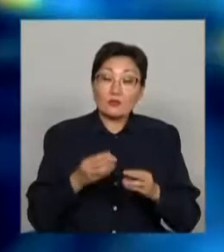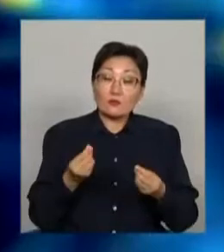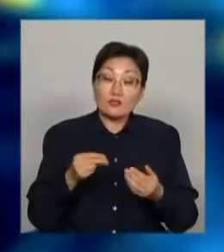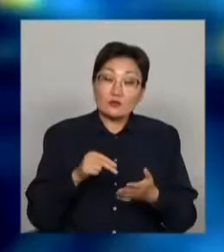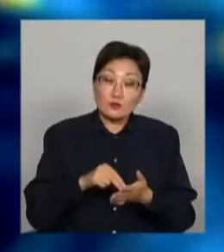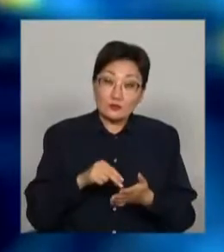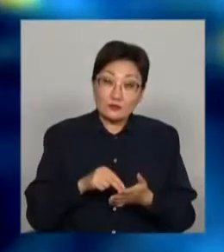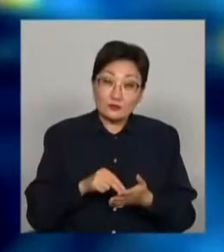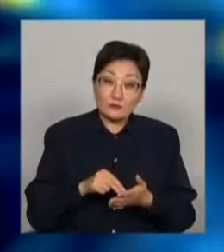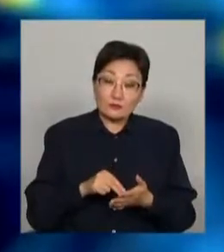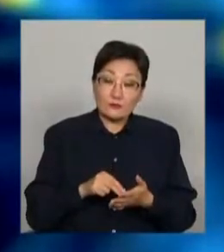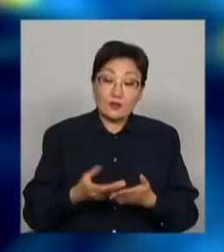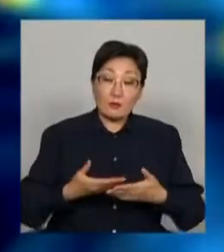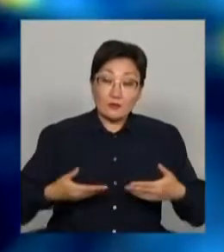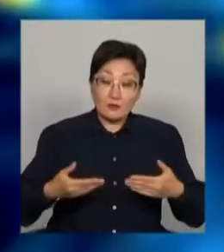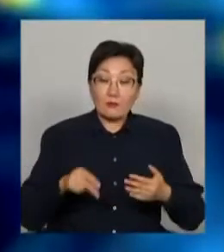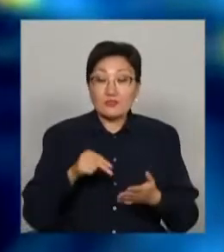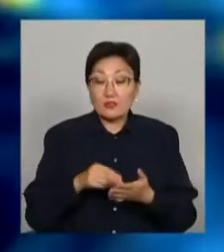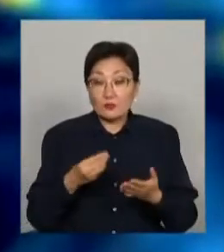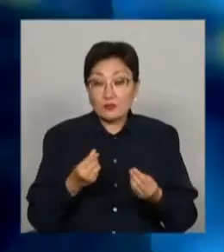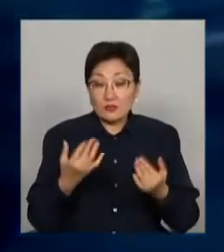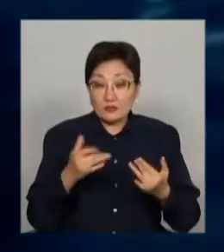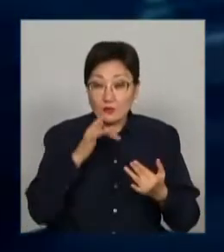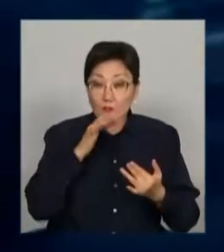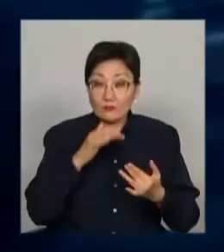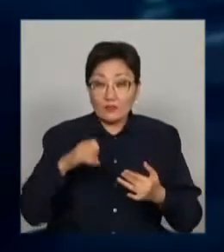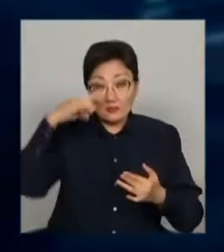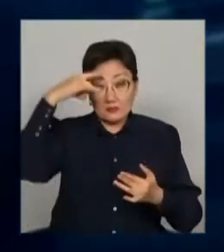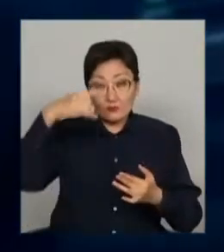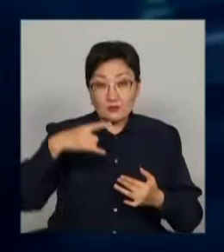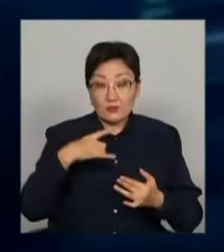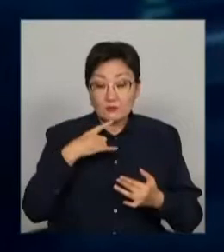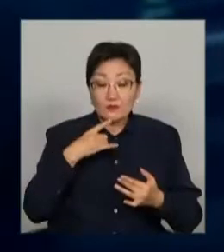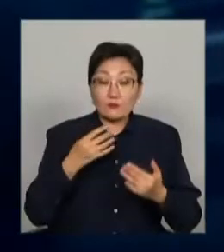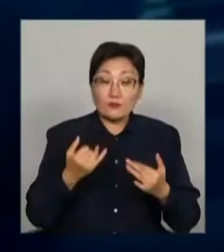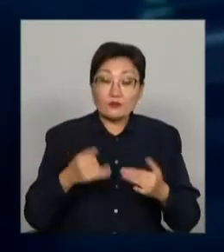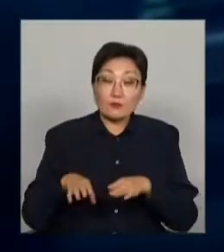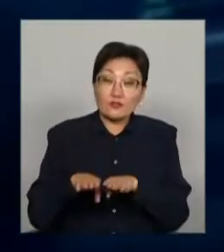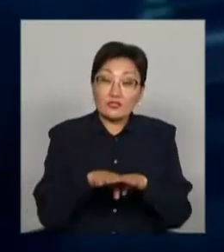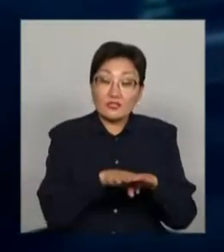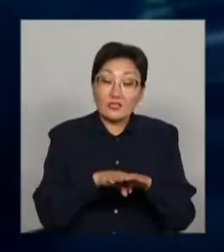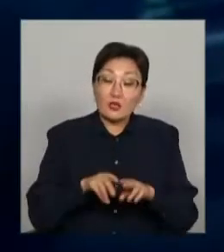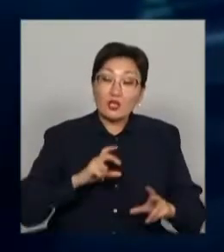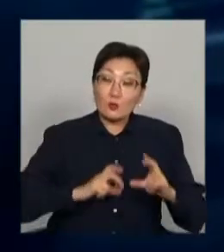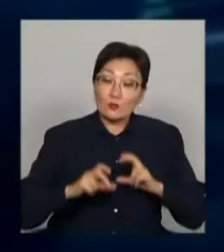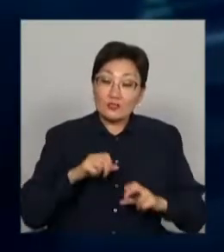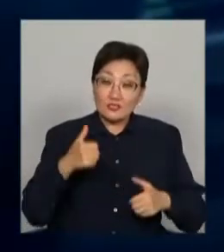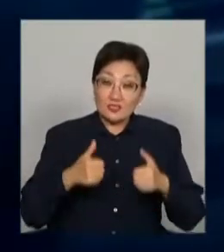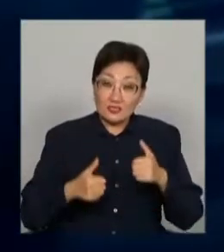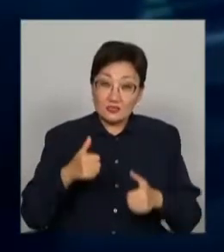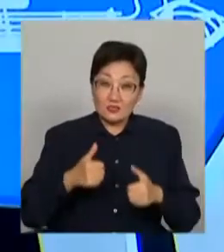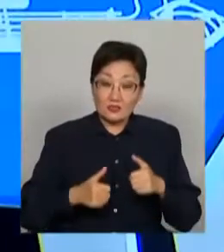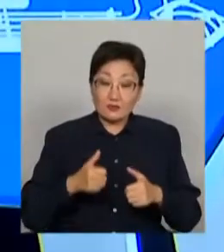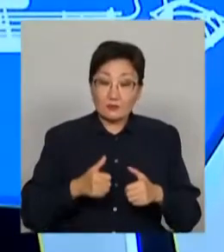айта кететін болсақ, біздің бағалар қазіргі уақытта Қазақстанның рыногында бізбен қатарлас университеттермен салыстыра